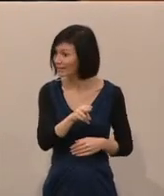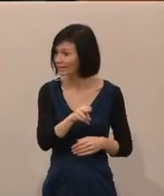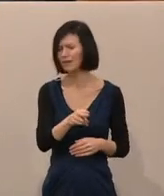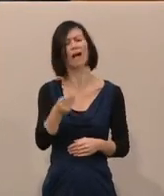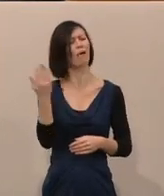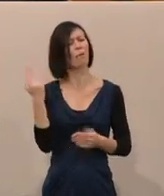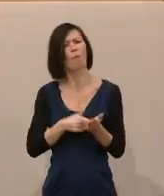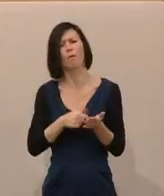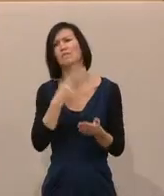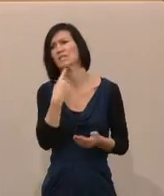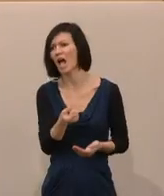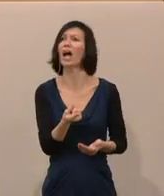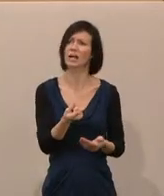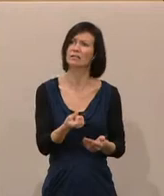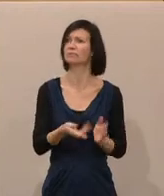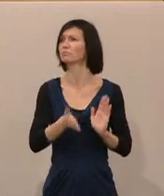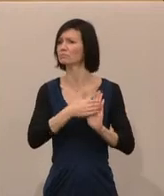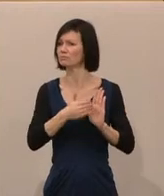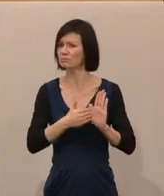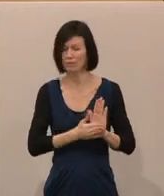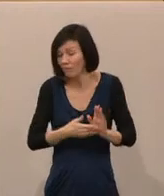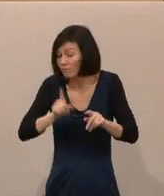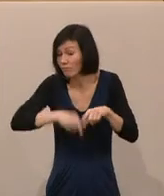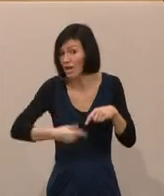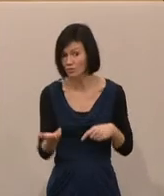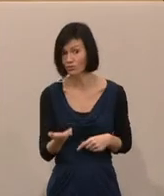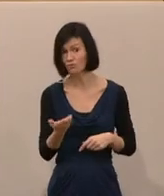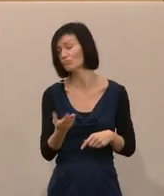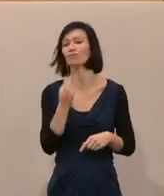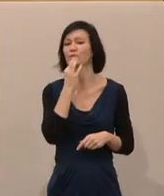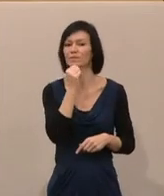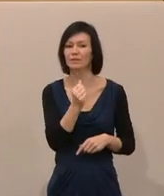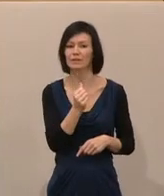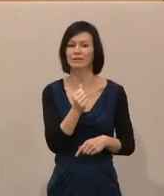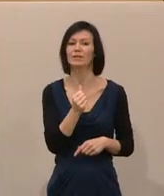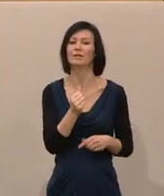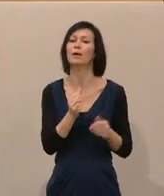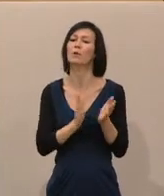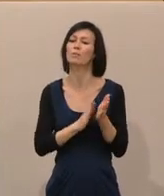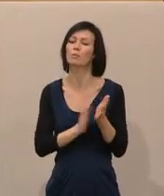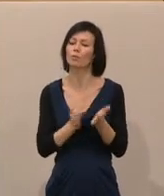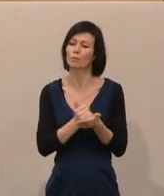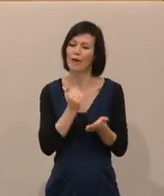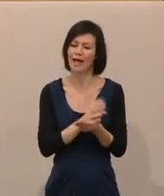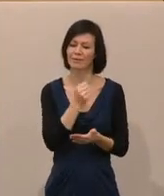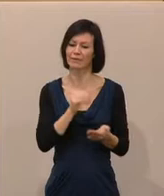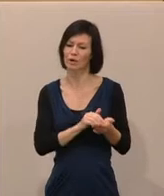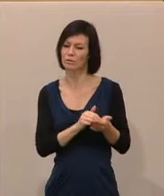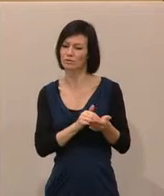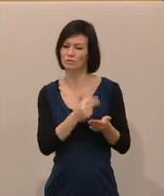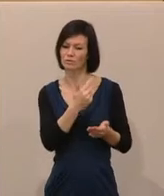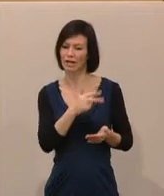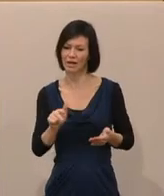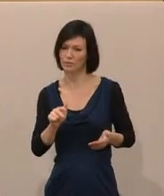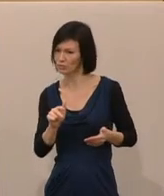immer behaupten, ist schlicht falsch. Denn Menschen bis zu einem Bruttoeinkommen von 1.380 € zahlten schon bisher